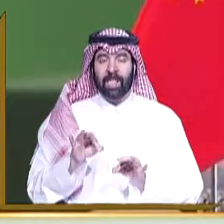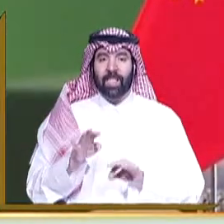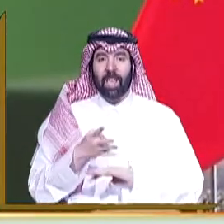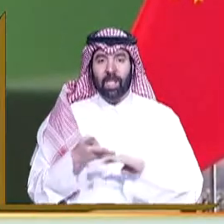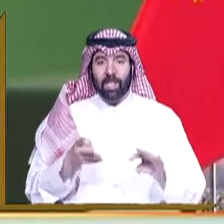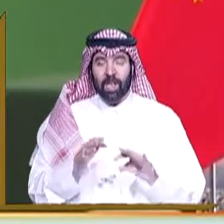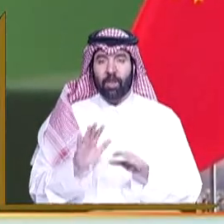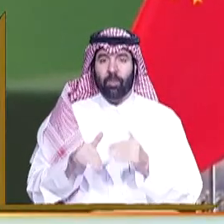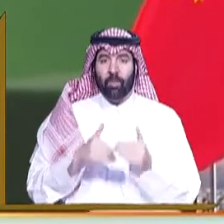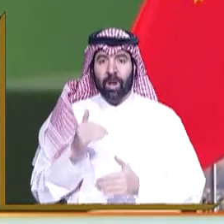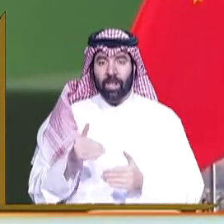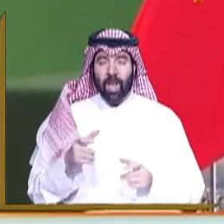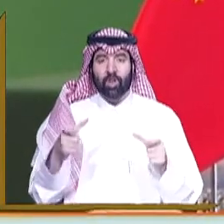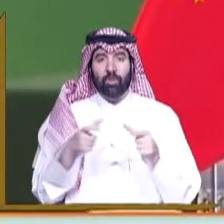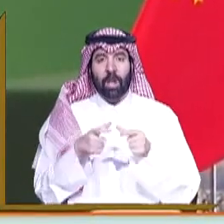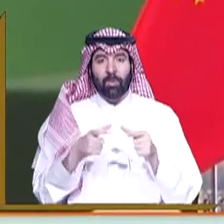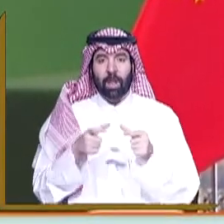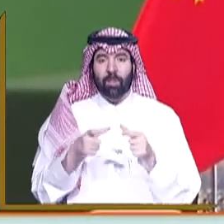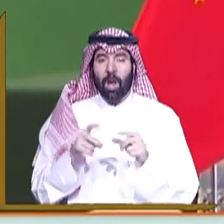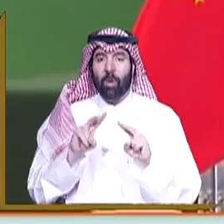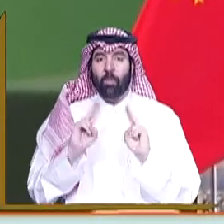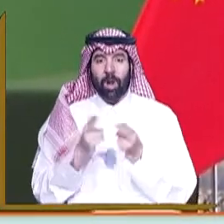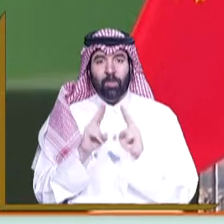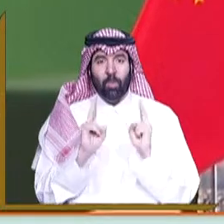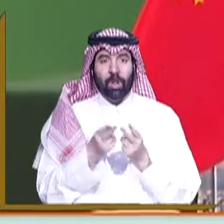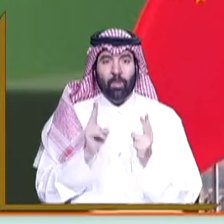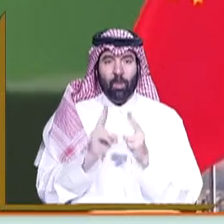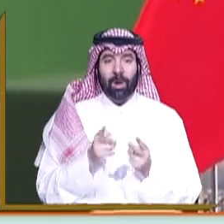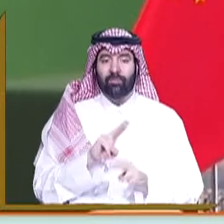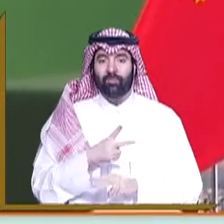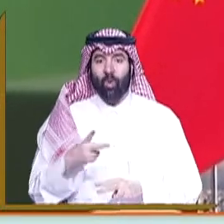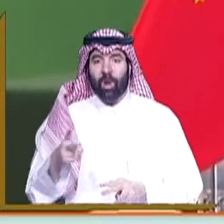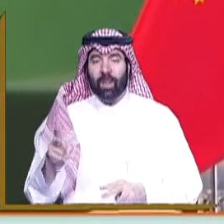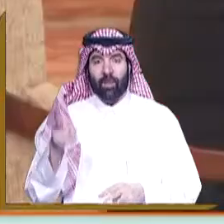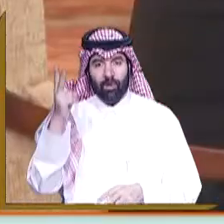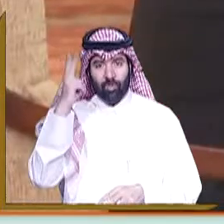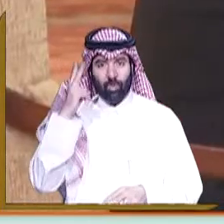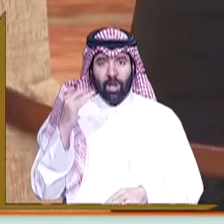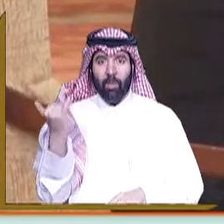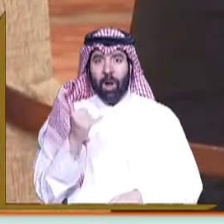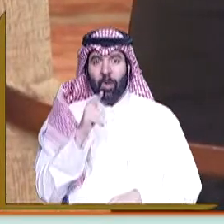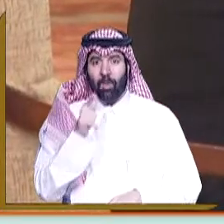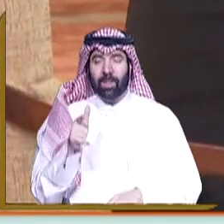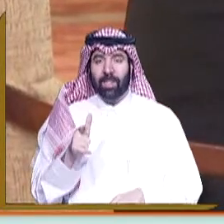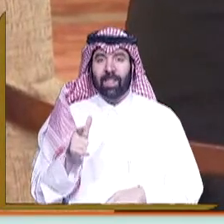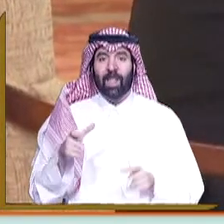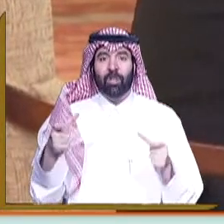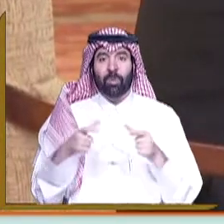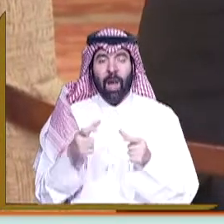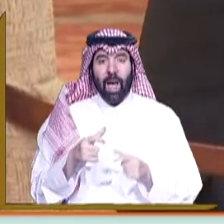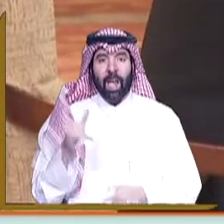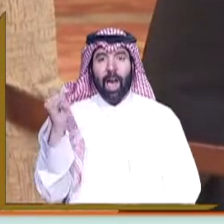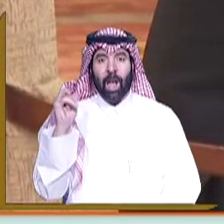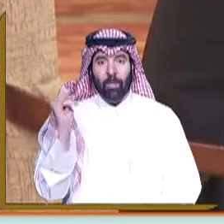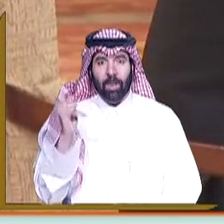نتيجة مؤتمرات قمة متتالية في المملكة، القمة